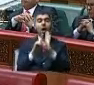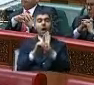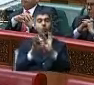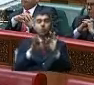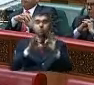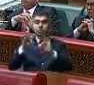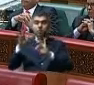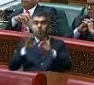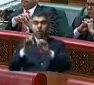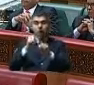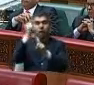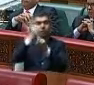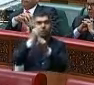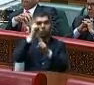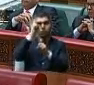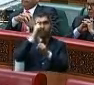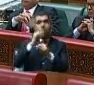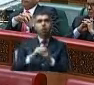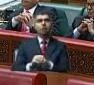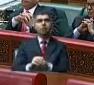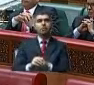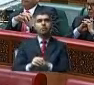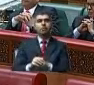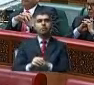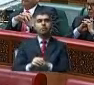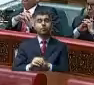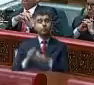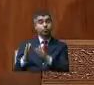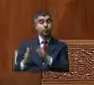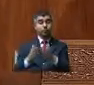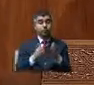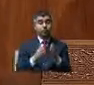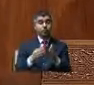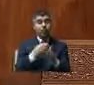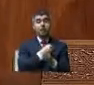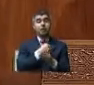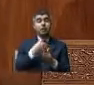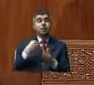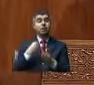إطار مع العمل على تنزيله إن شاء الله. أما في مجال الصحة